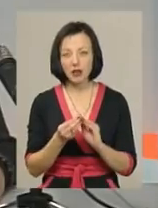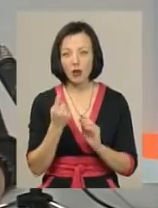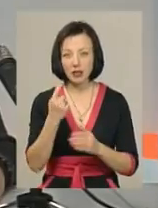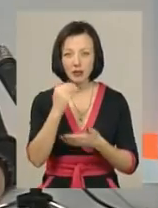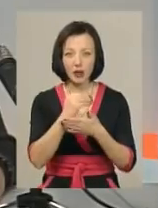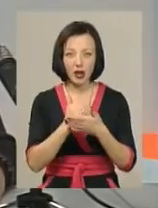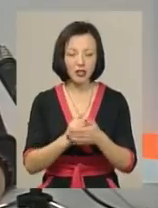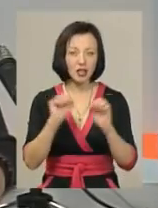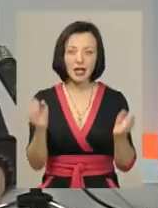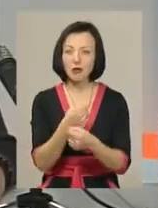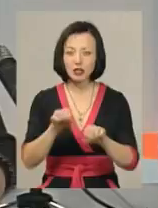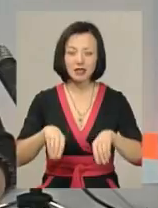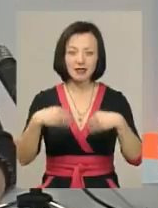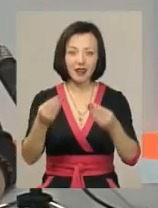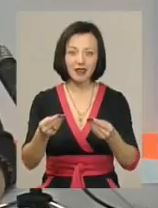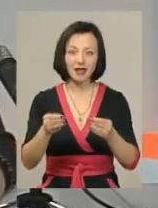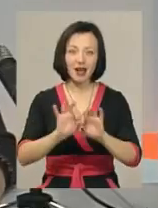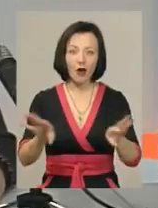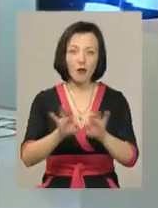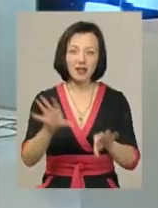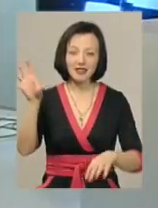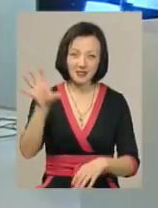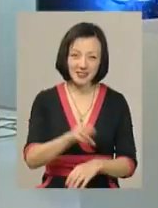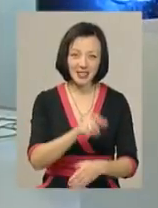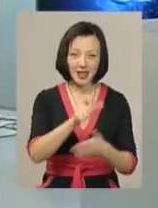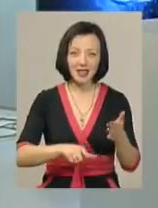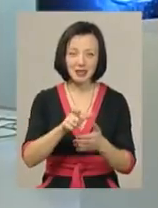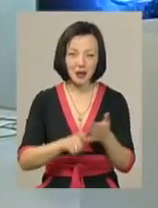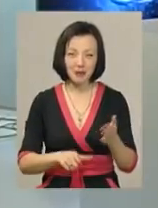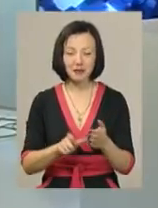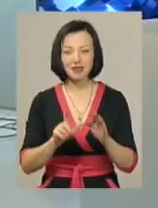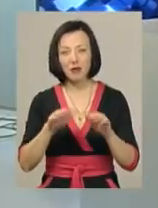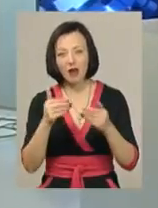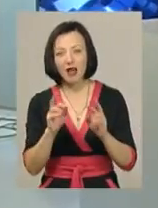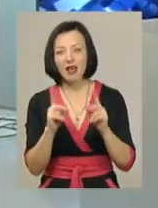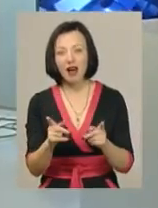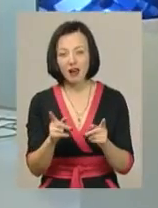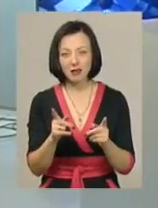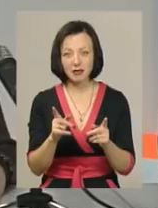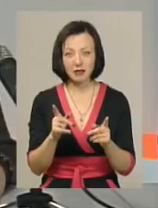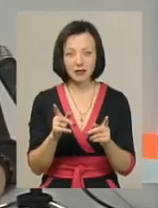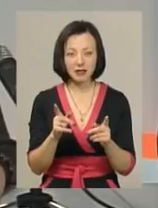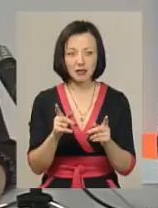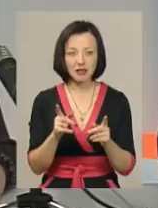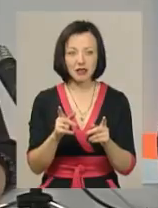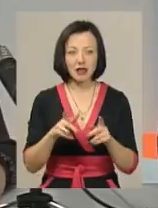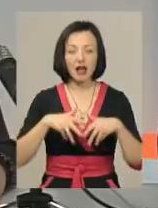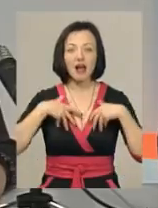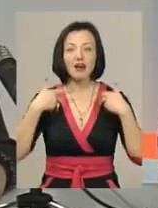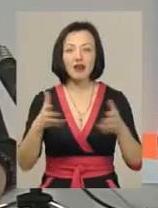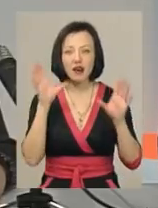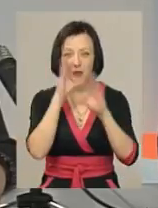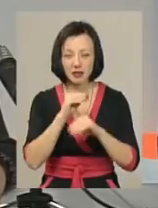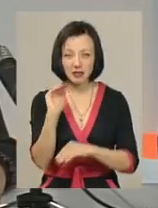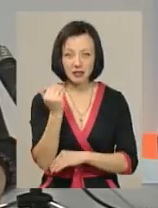передачі неможливо дати максимальну велику кількість порад як впоруватися з експресією дитини